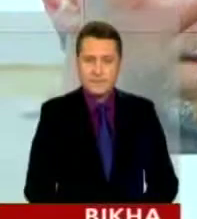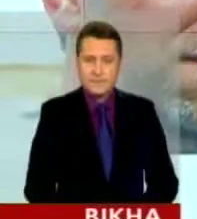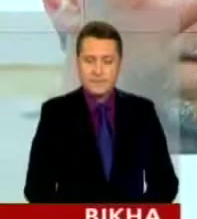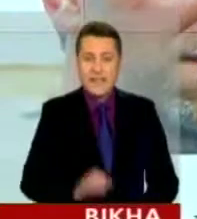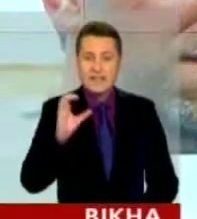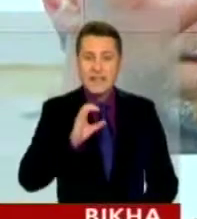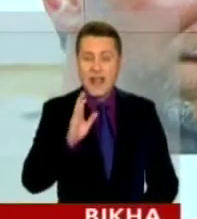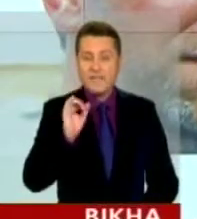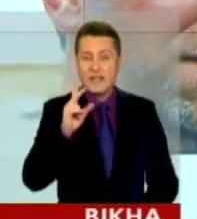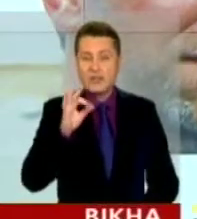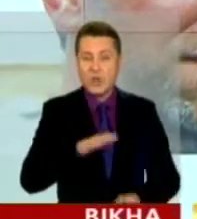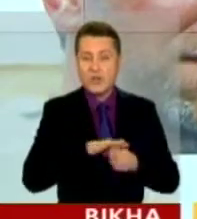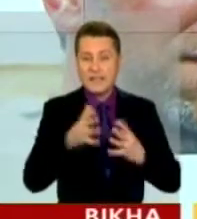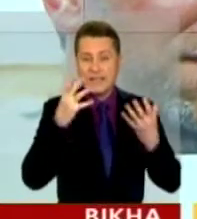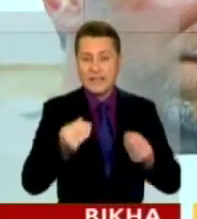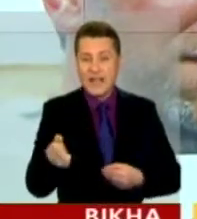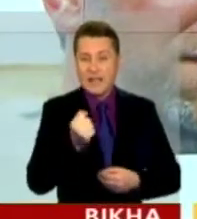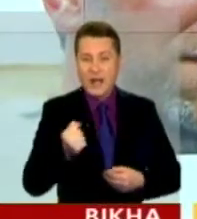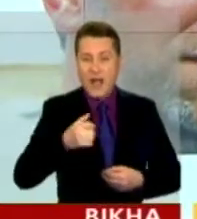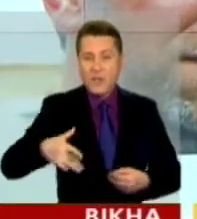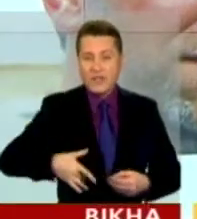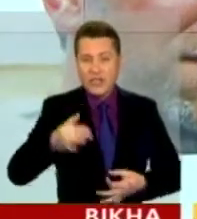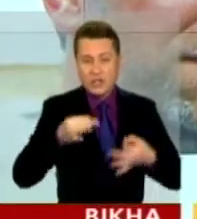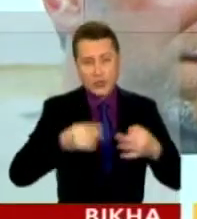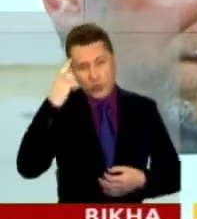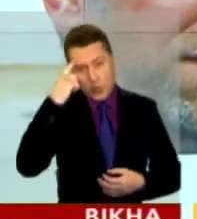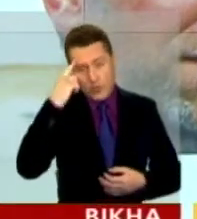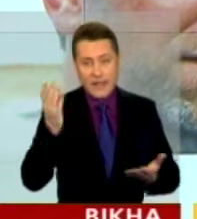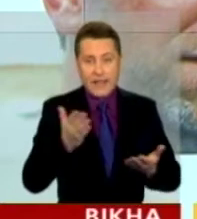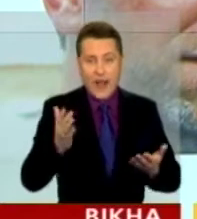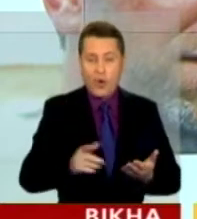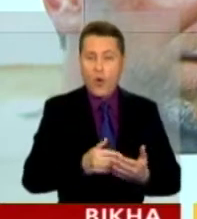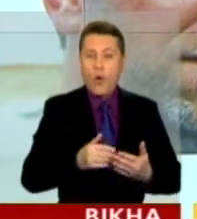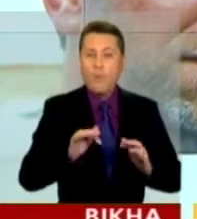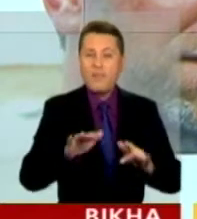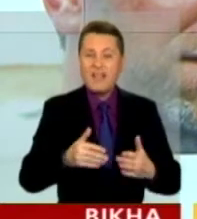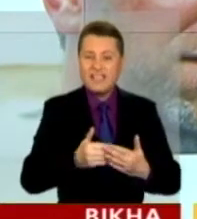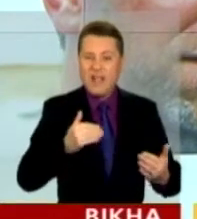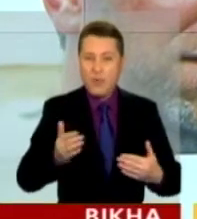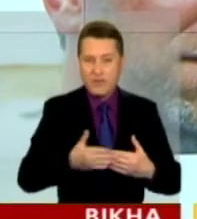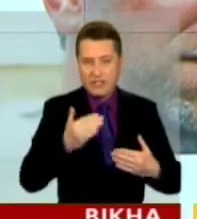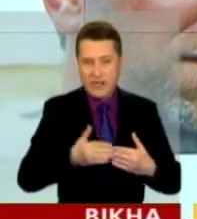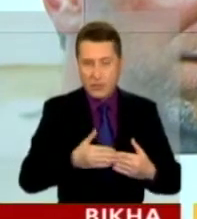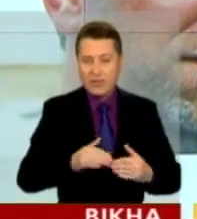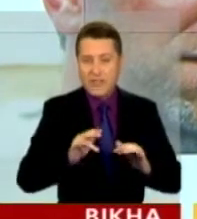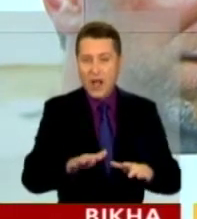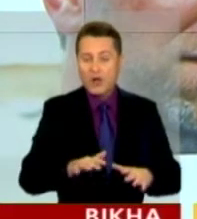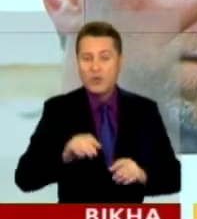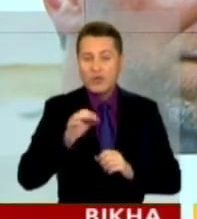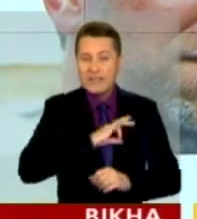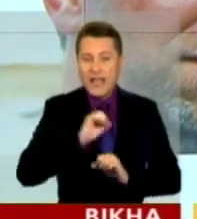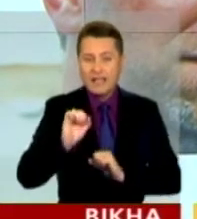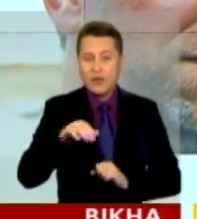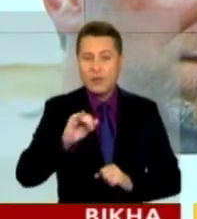Сергія Власенка сьогодні цілий день тримали печерські судді і думали, якою має бути міра запобіжного заходу захисникові Тимошенко. Про